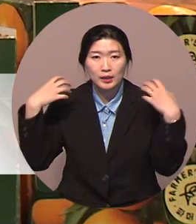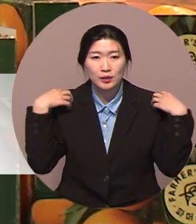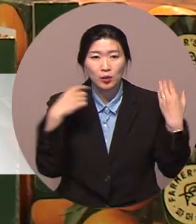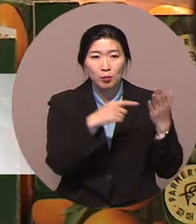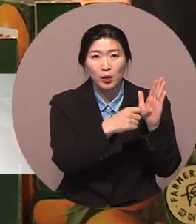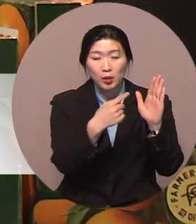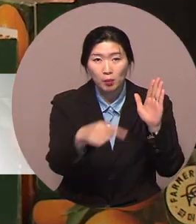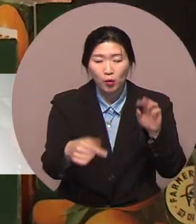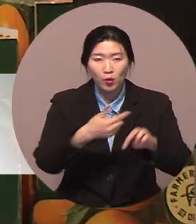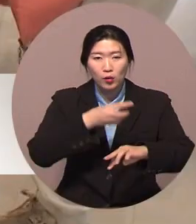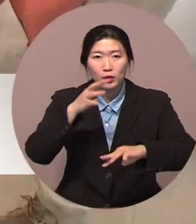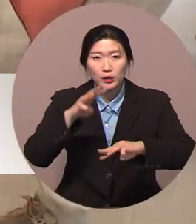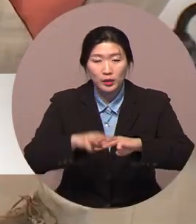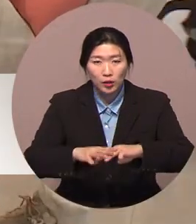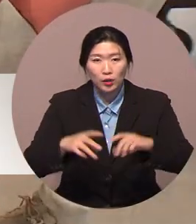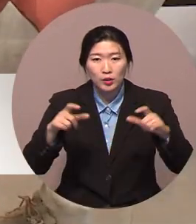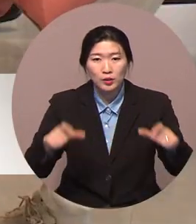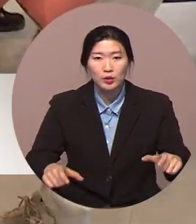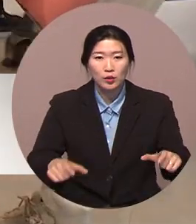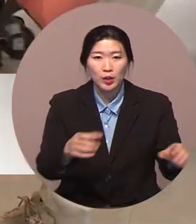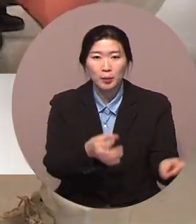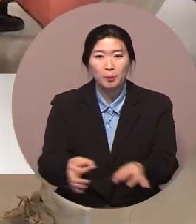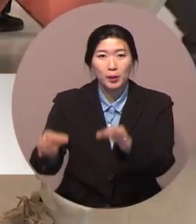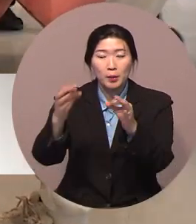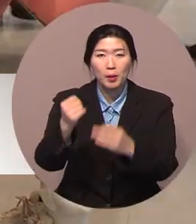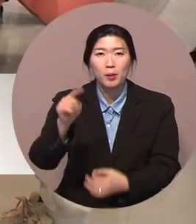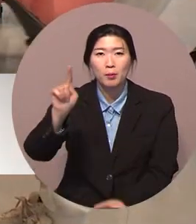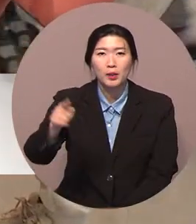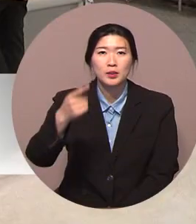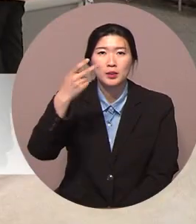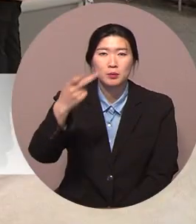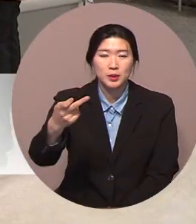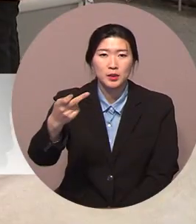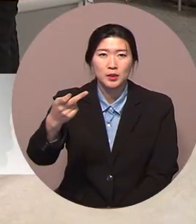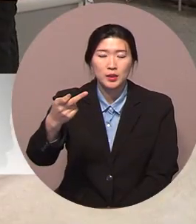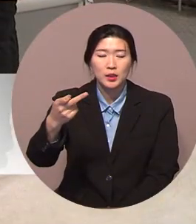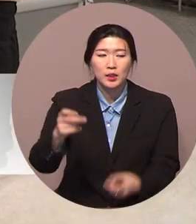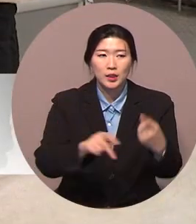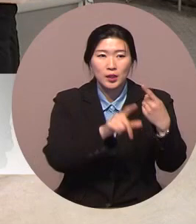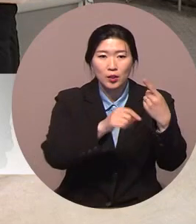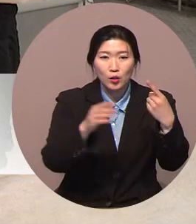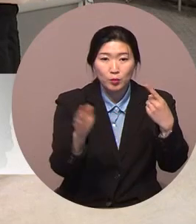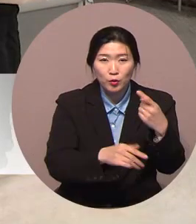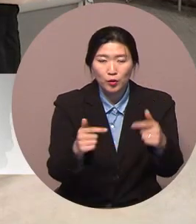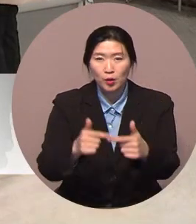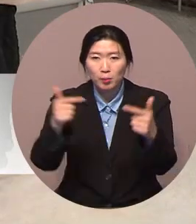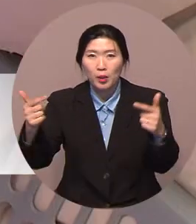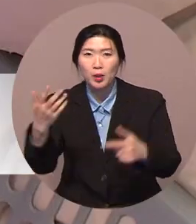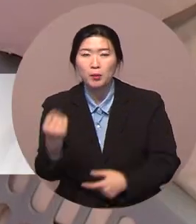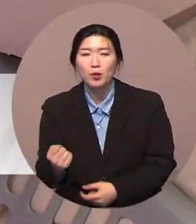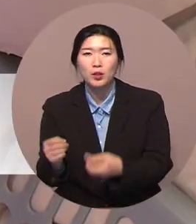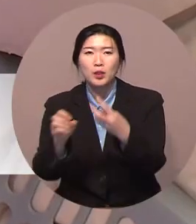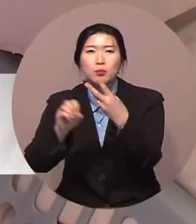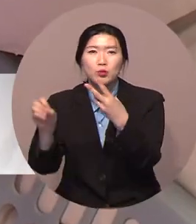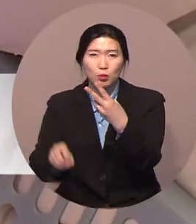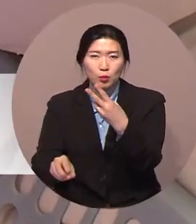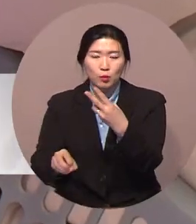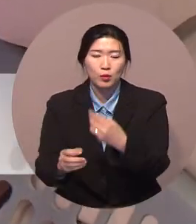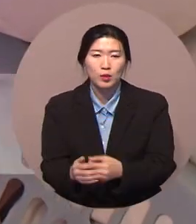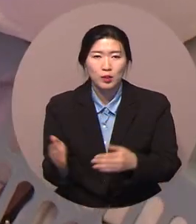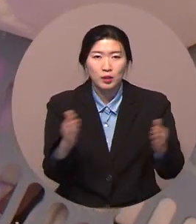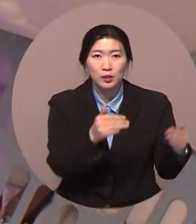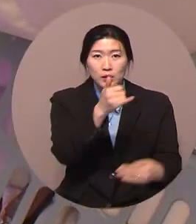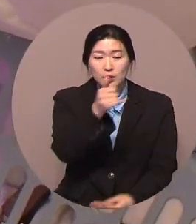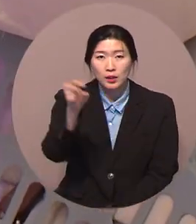소비자 물가 지수는 112.20 올 1월 대비 2.1% 상승했습니다 또 세종은